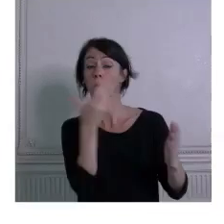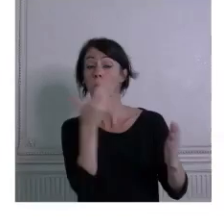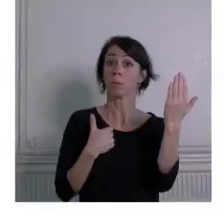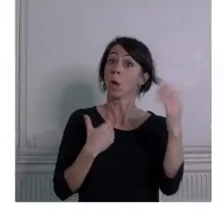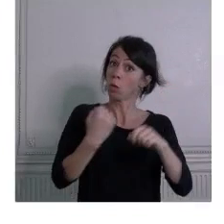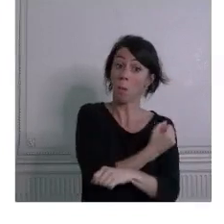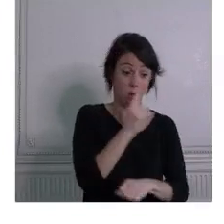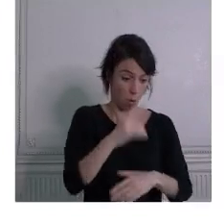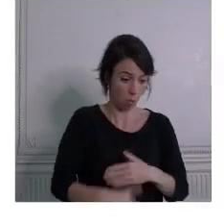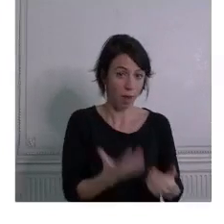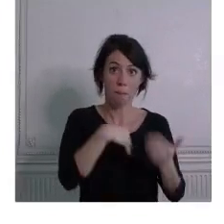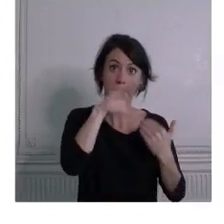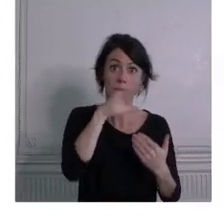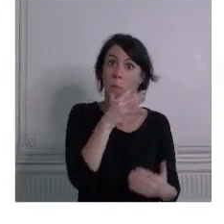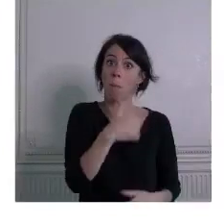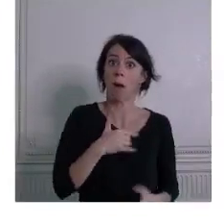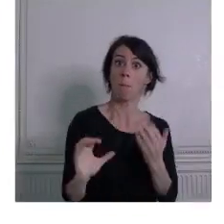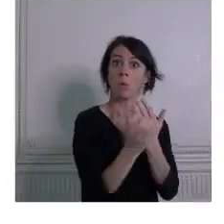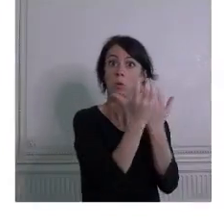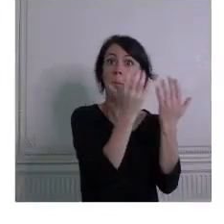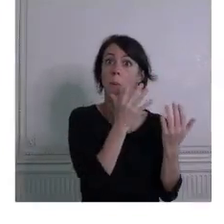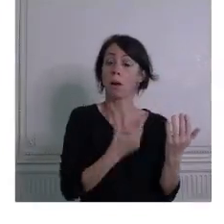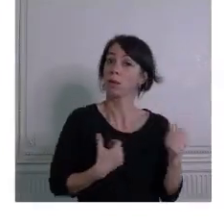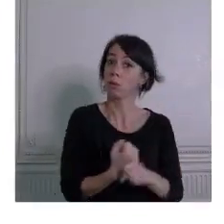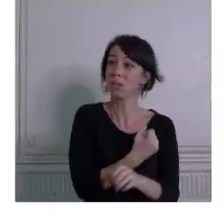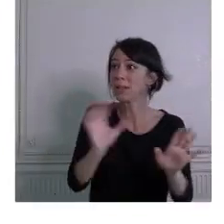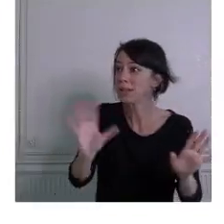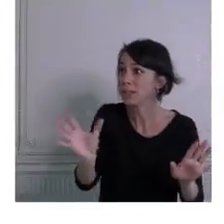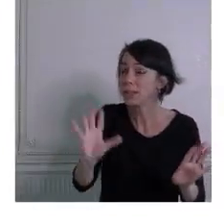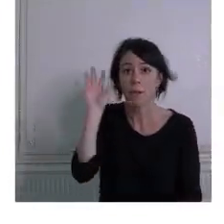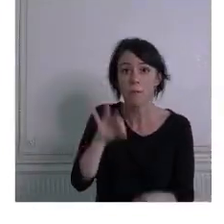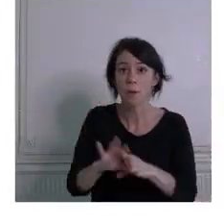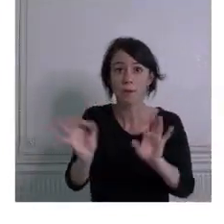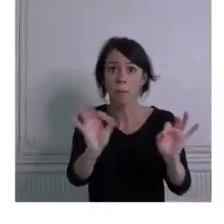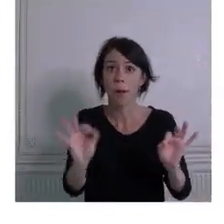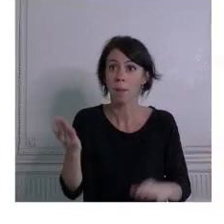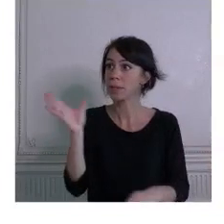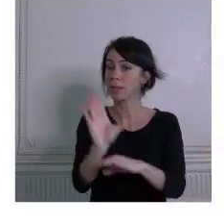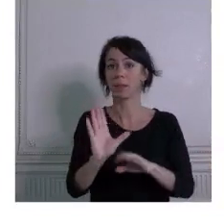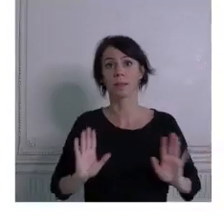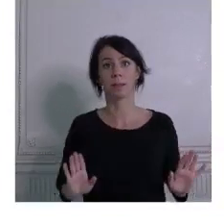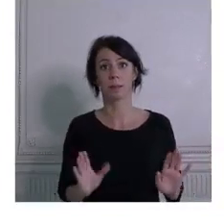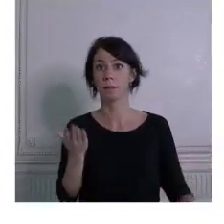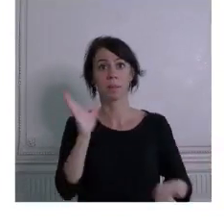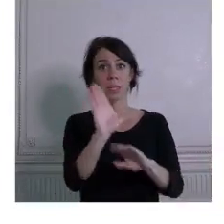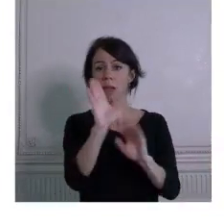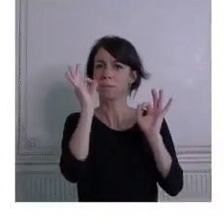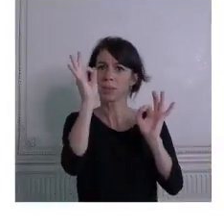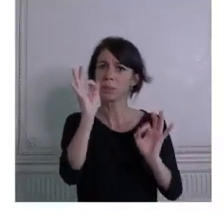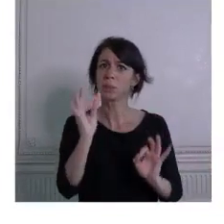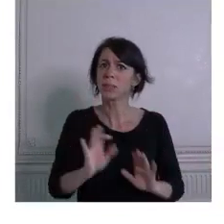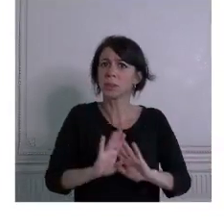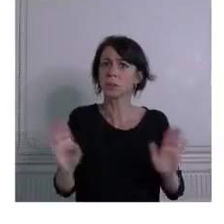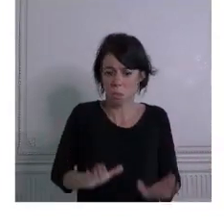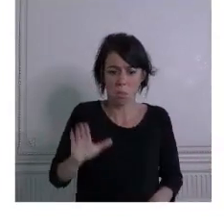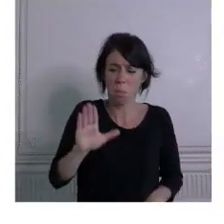malice, hein. En général on vous les transmet avant, mais là c'était pas possible pour ce cas-là. Par ailleurs, je voudrais aussi vous dire que ce débat, ces planches